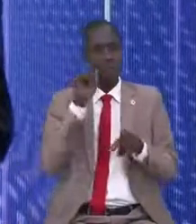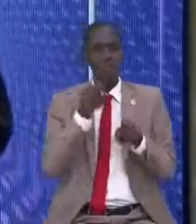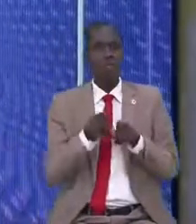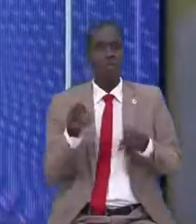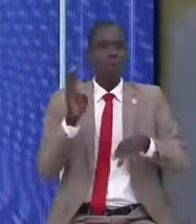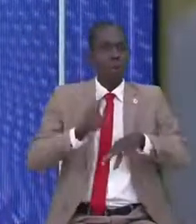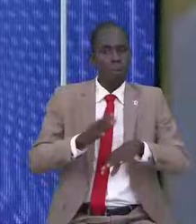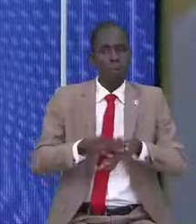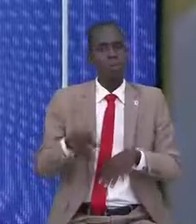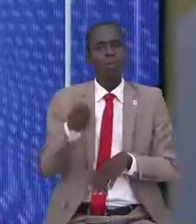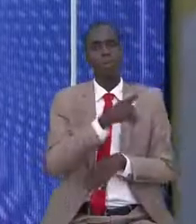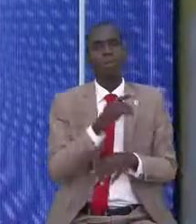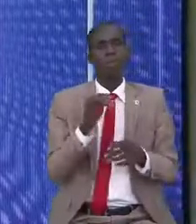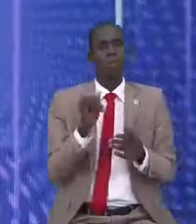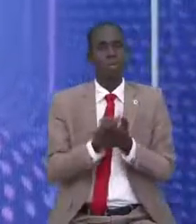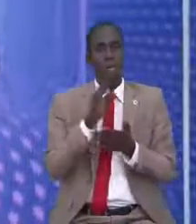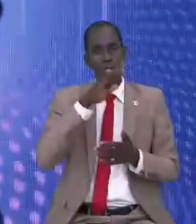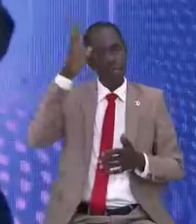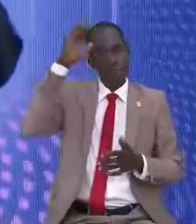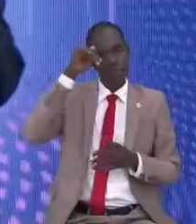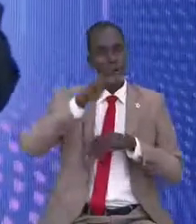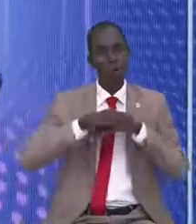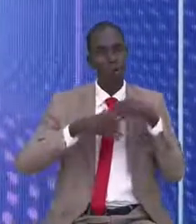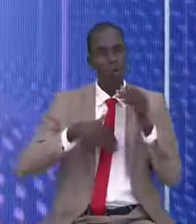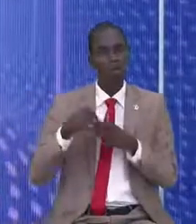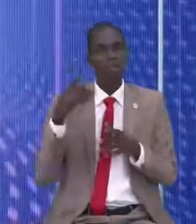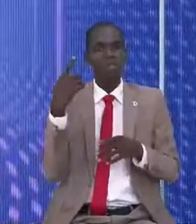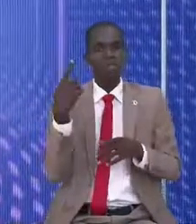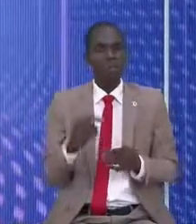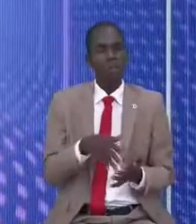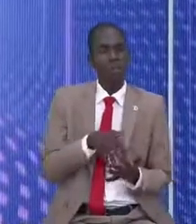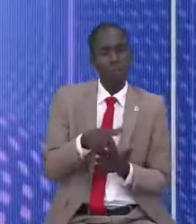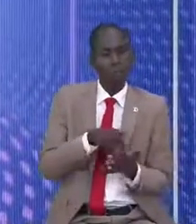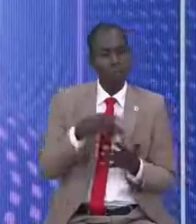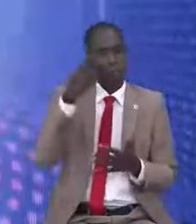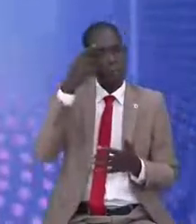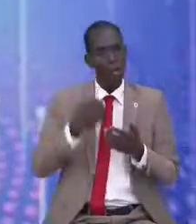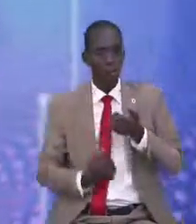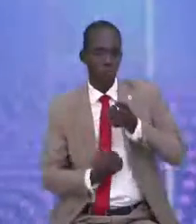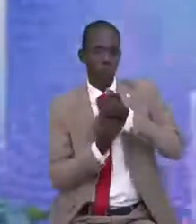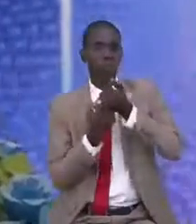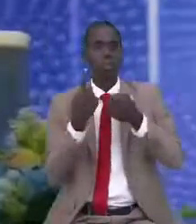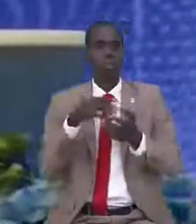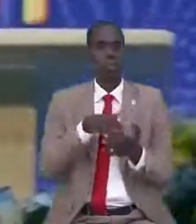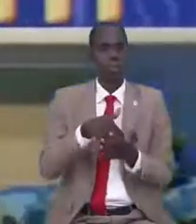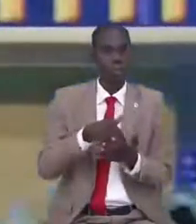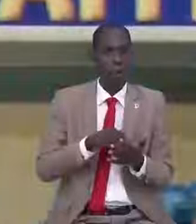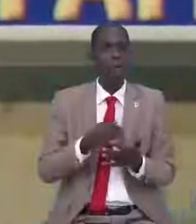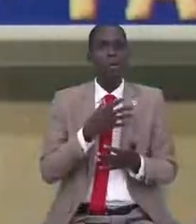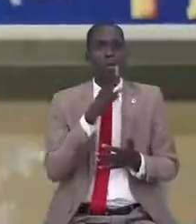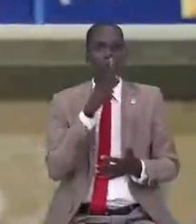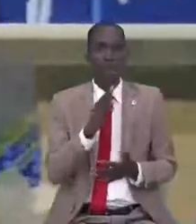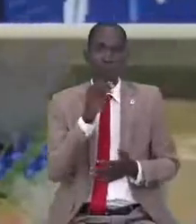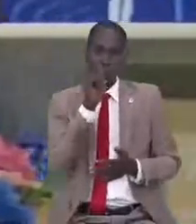vivent dans le désordre, consolez ceux qui sont abattus, supportez les faibles, usez de patience